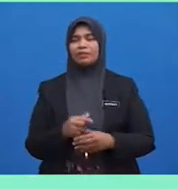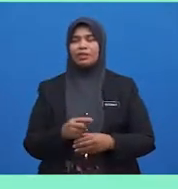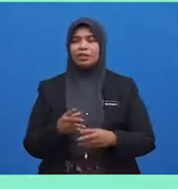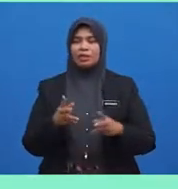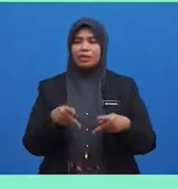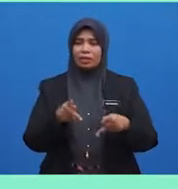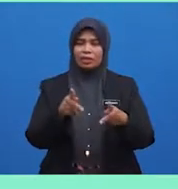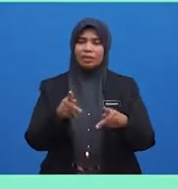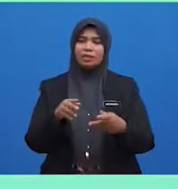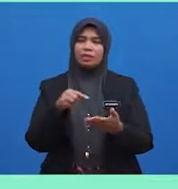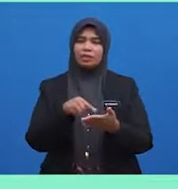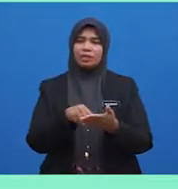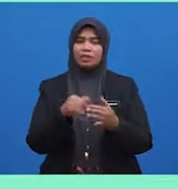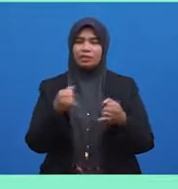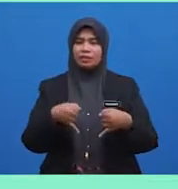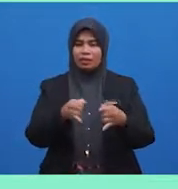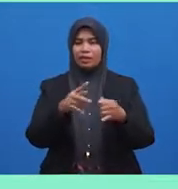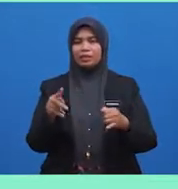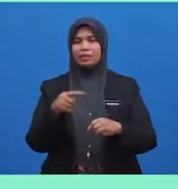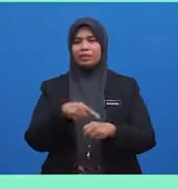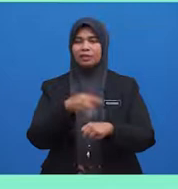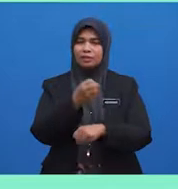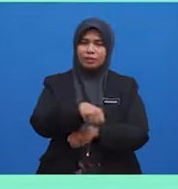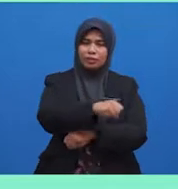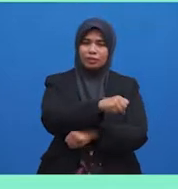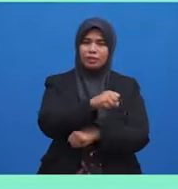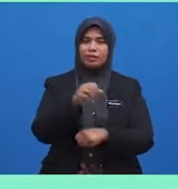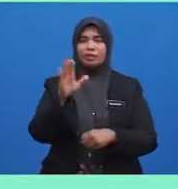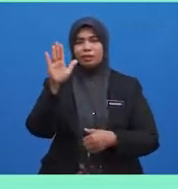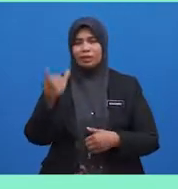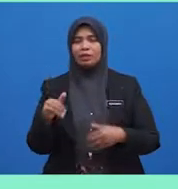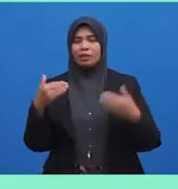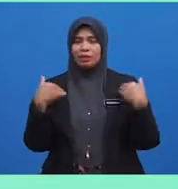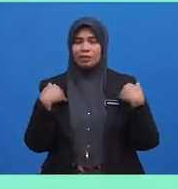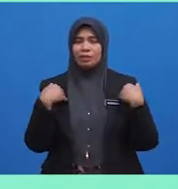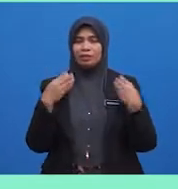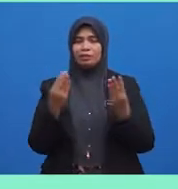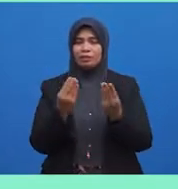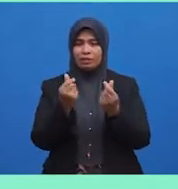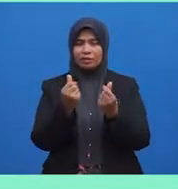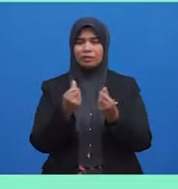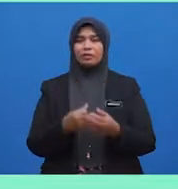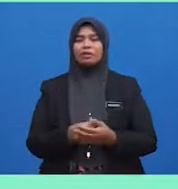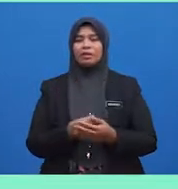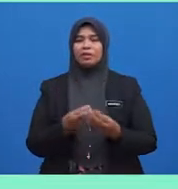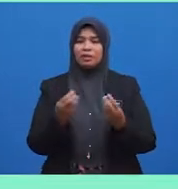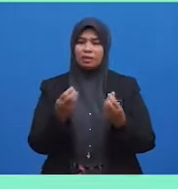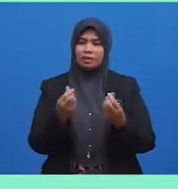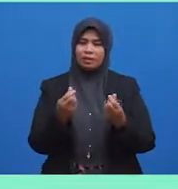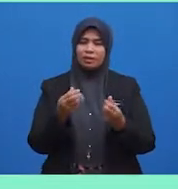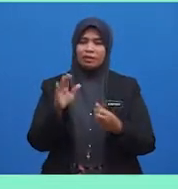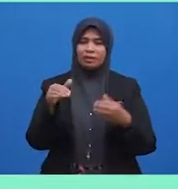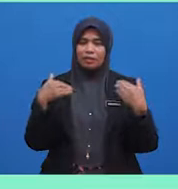biasanya dijalankan di sungai yang mempunyai biji timah. Tanah yang mengandungi biji timah akan